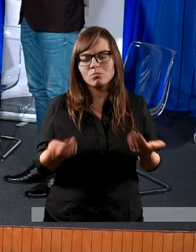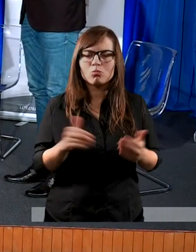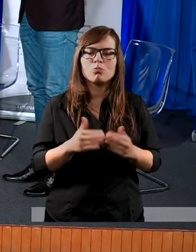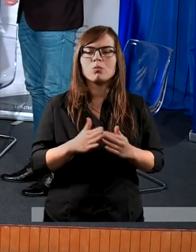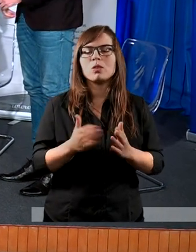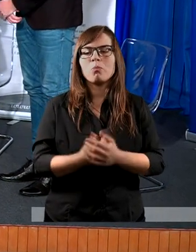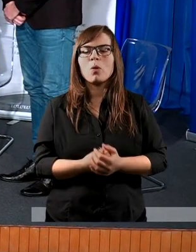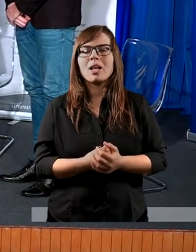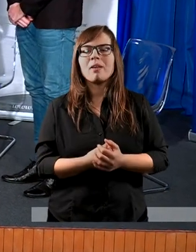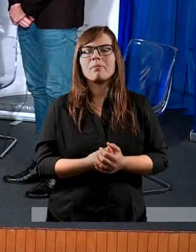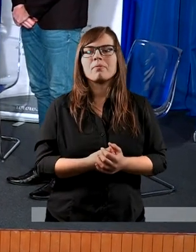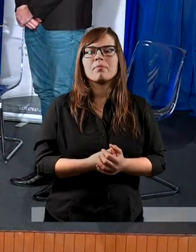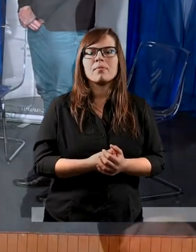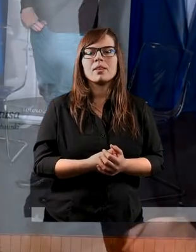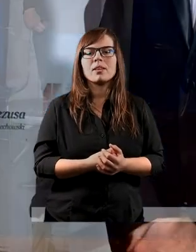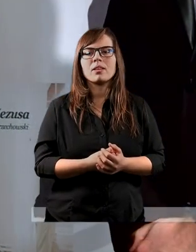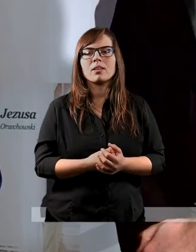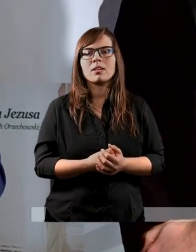imieniu chętnie pomodlę.